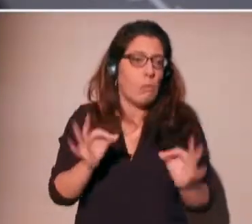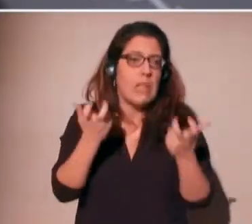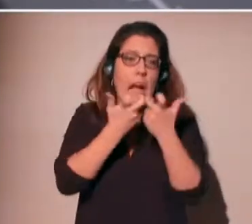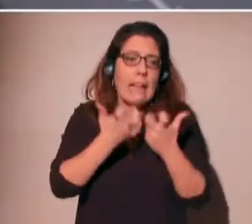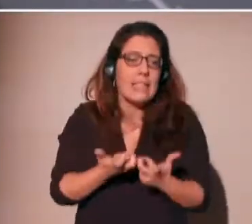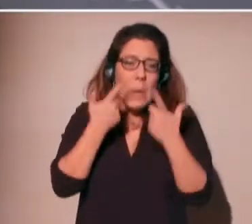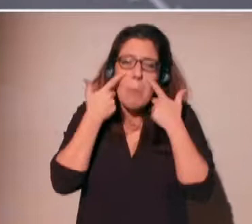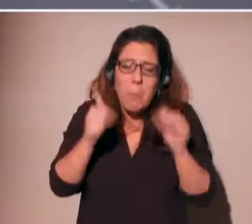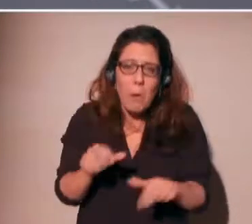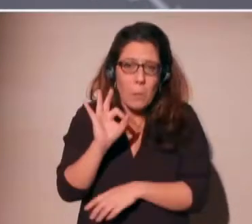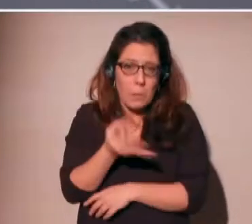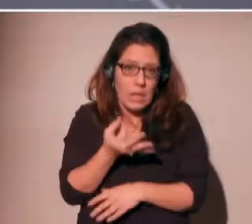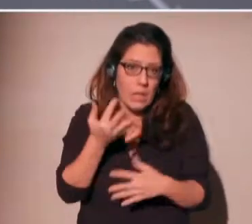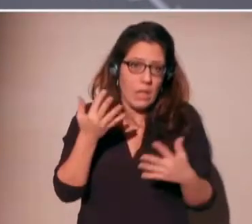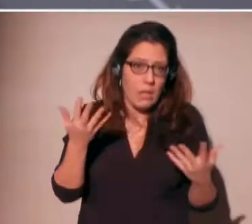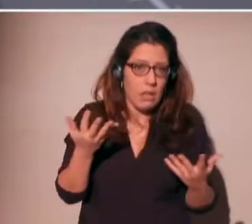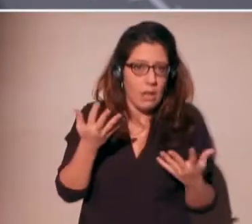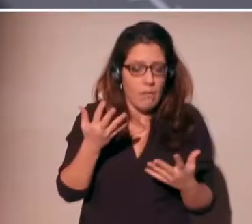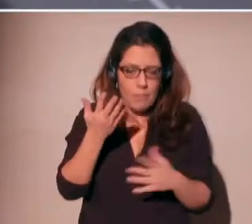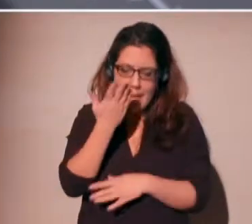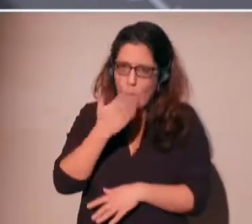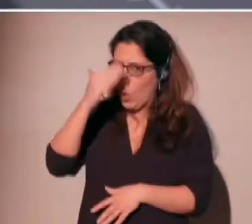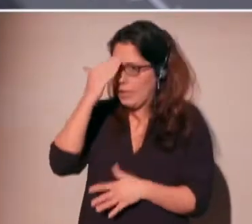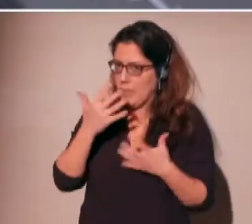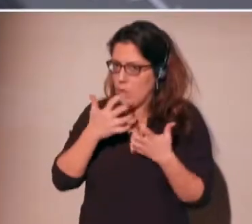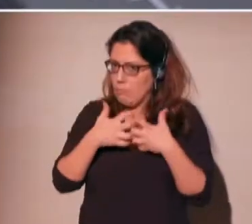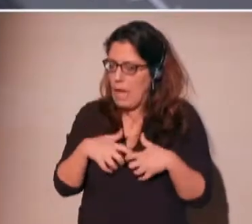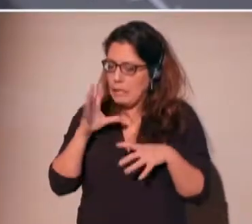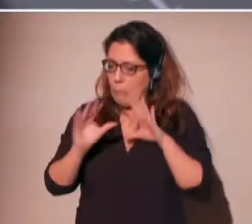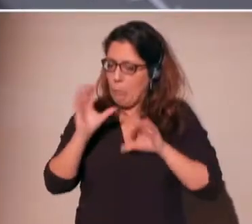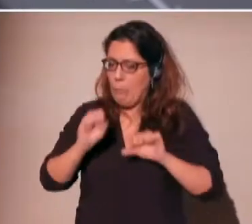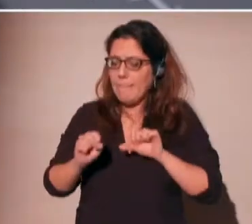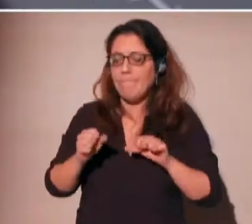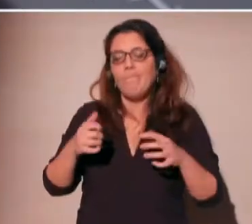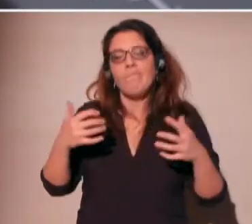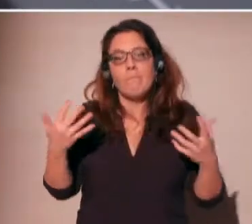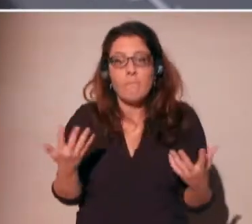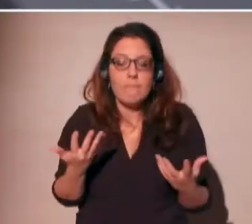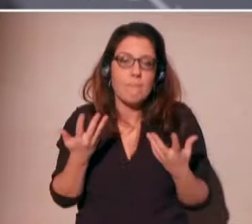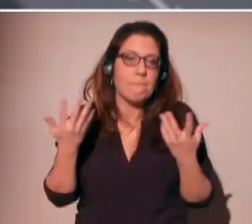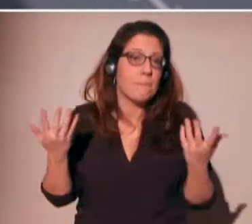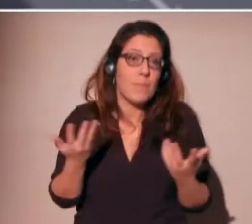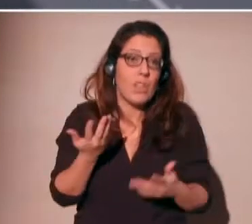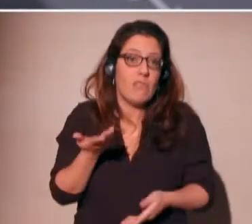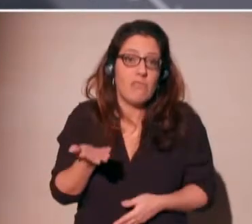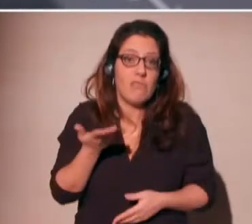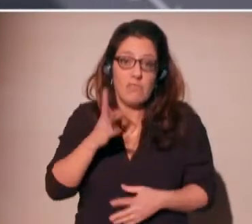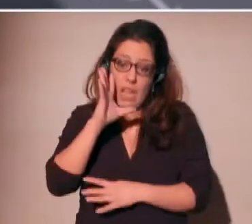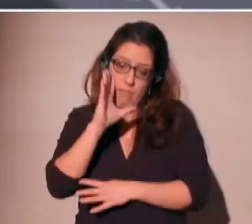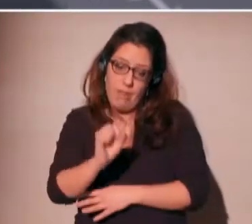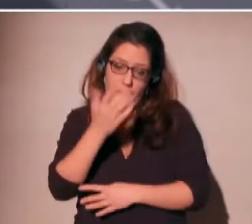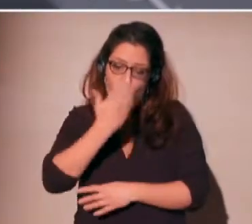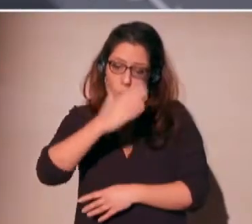frappants de reconnaissance, ça n'est pas toujours une question, ou en tout cas ça n'est presque jamais, ou jamais une histoire